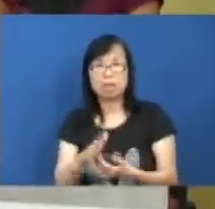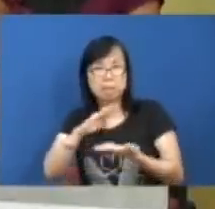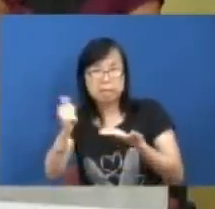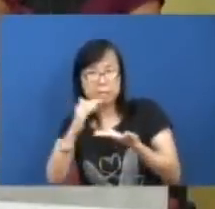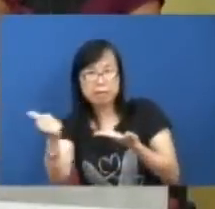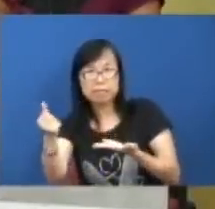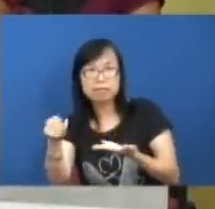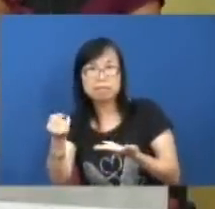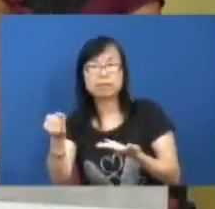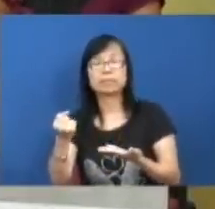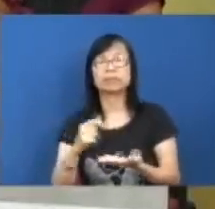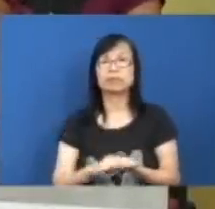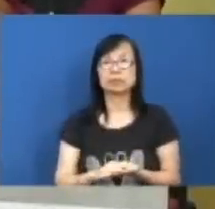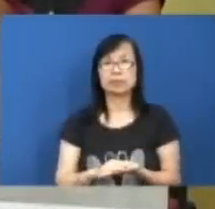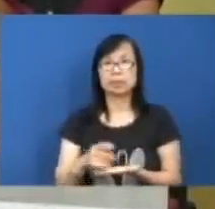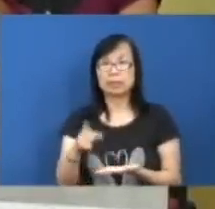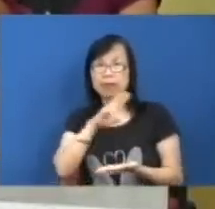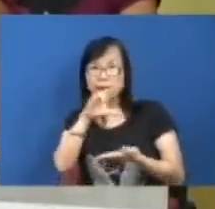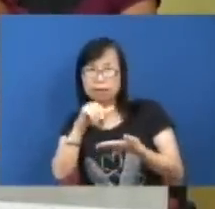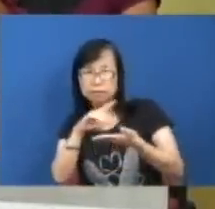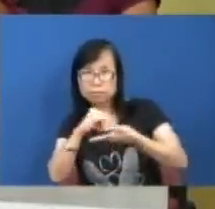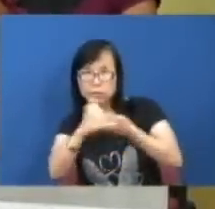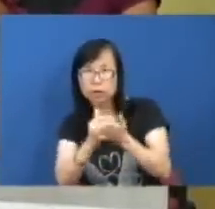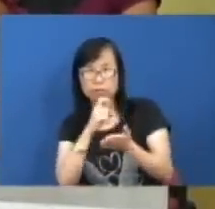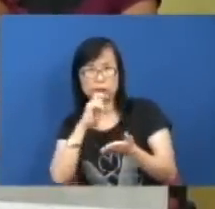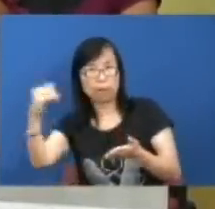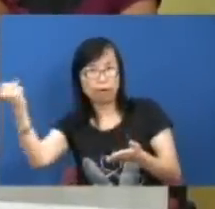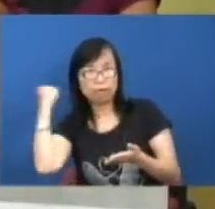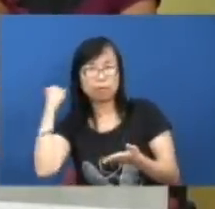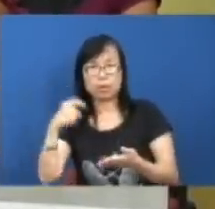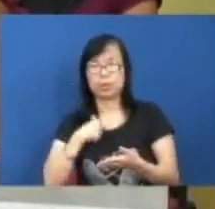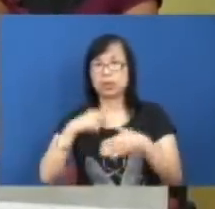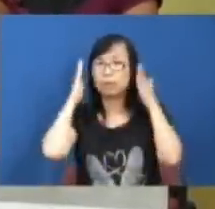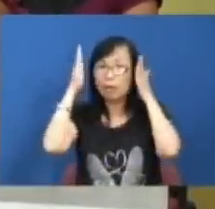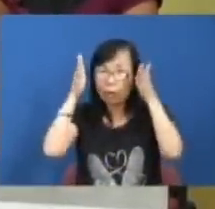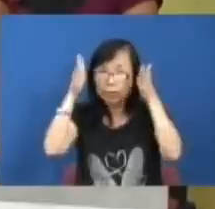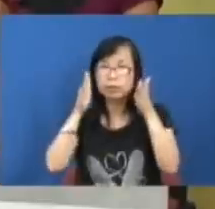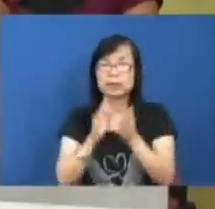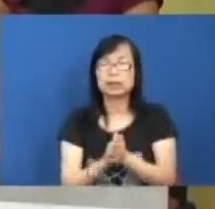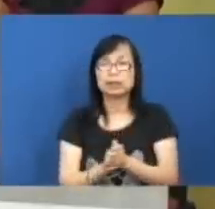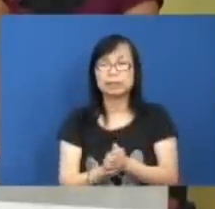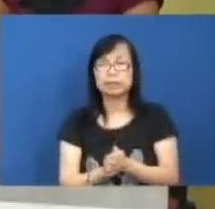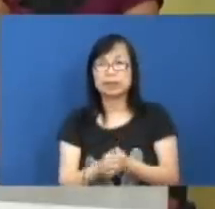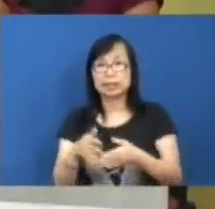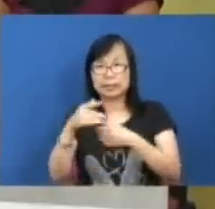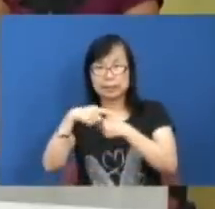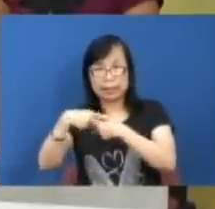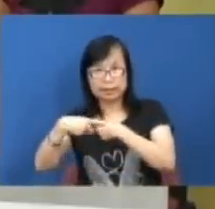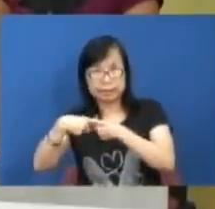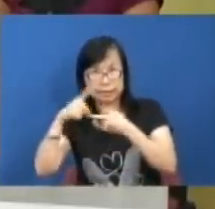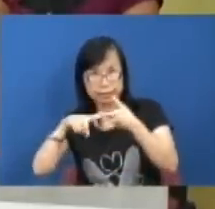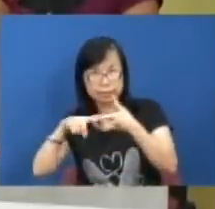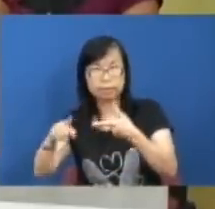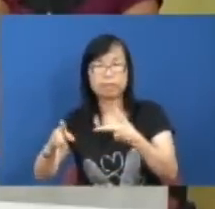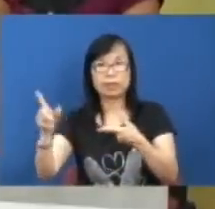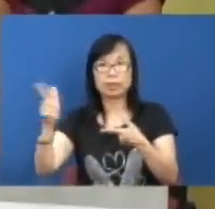有冇一個個質地 咁 夠力嘅，咁我哋會注意翻。 佢部機精唔精神啊？咁其次去到高位水出，你